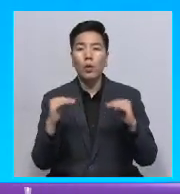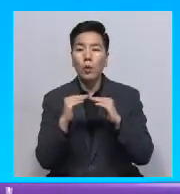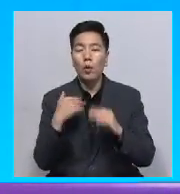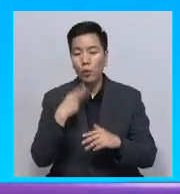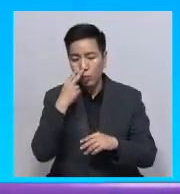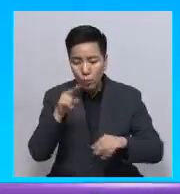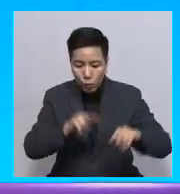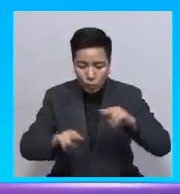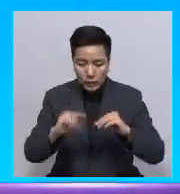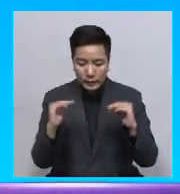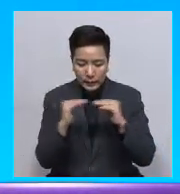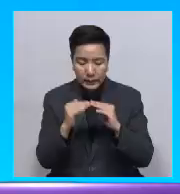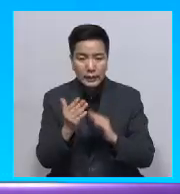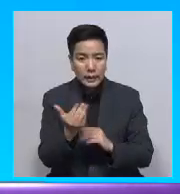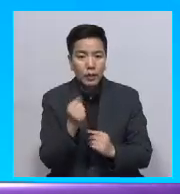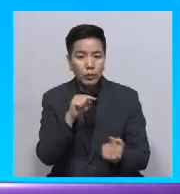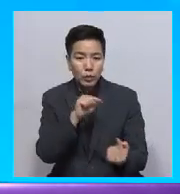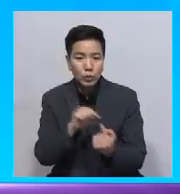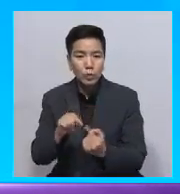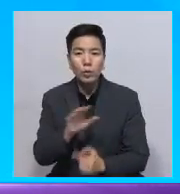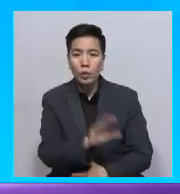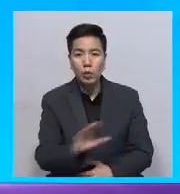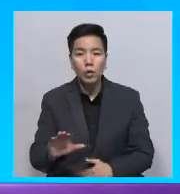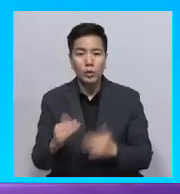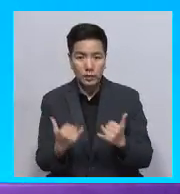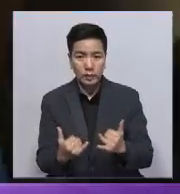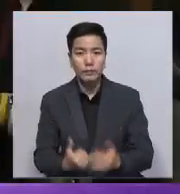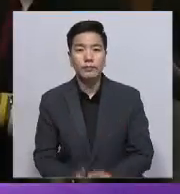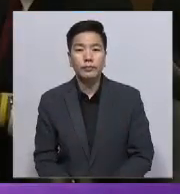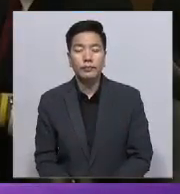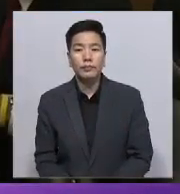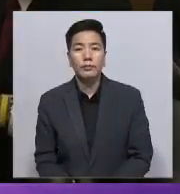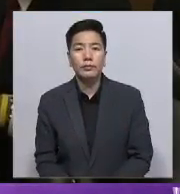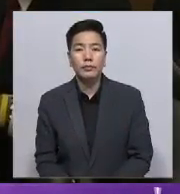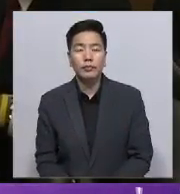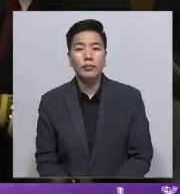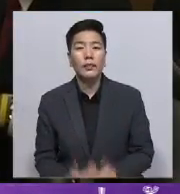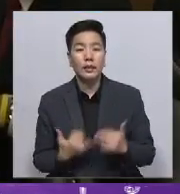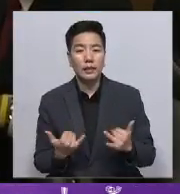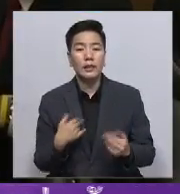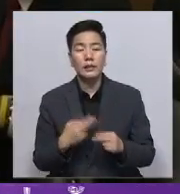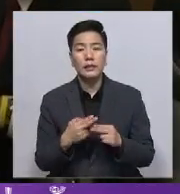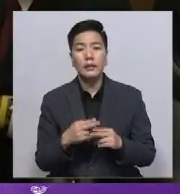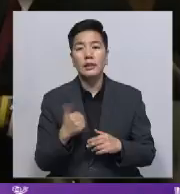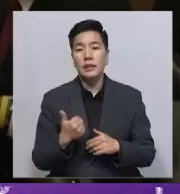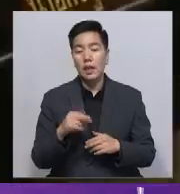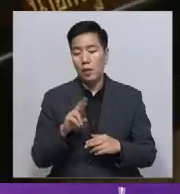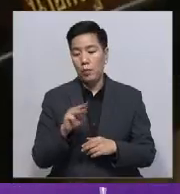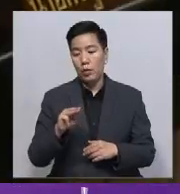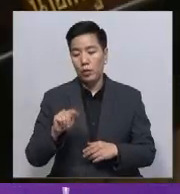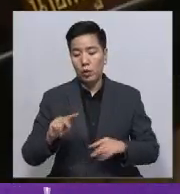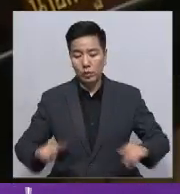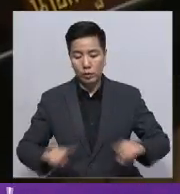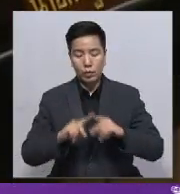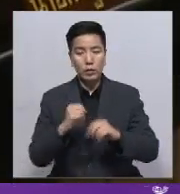คุ้มครองแล้วก็ได้รับสิทธิประโยชน์ที่เหมาะสมยิ่งขึ้นด้วยค่ะซึ่งพลตำรวจเอกอดุลยืนยันนะคะว่